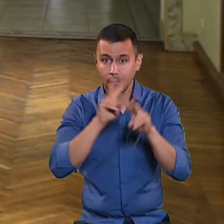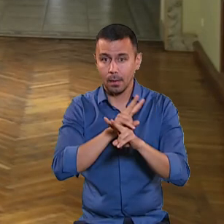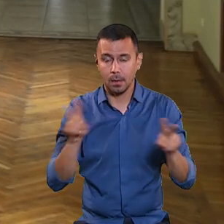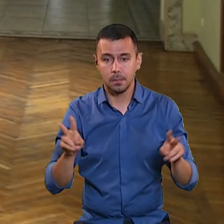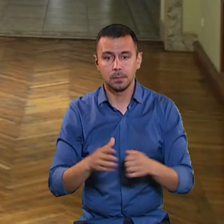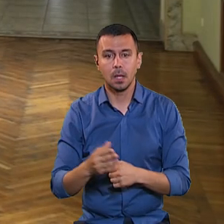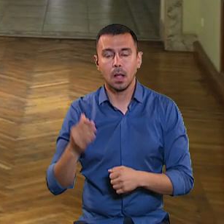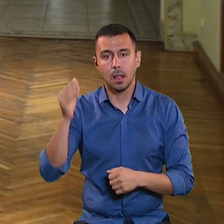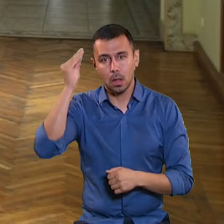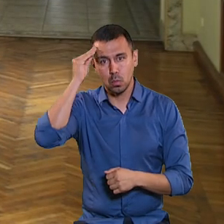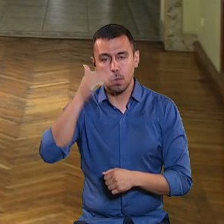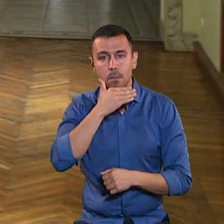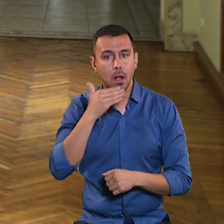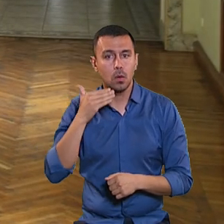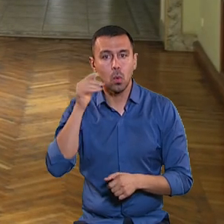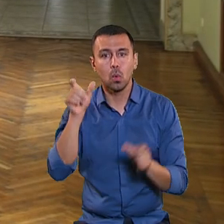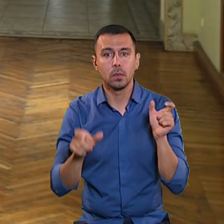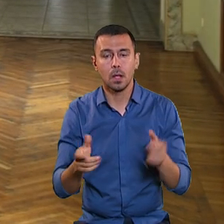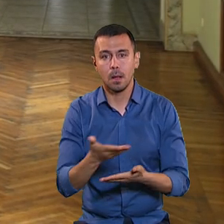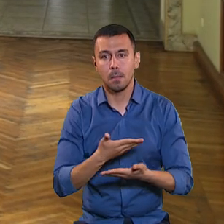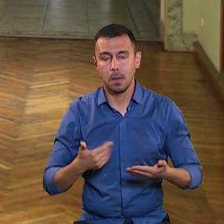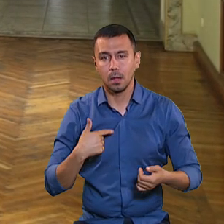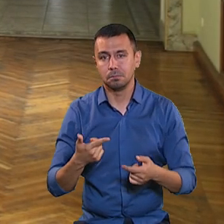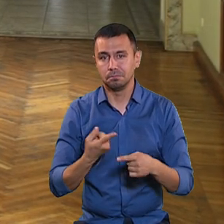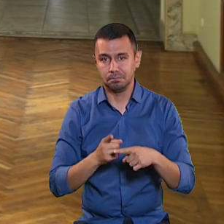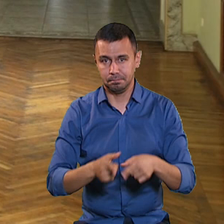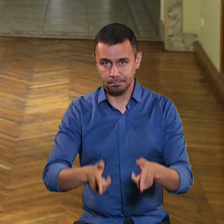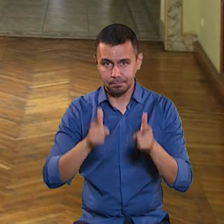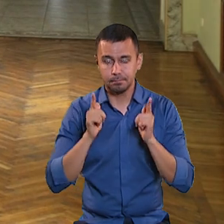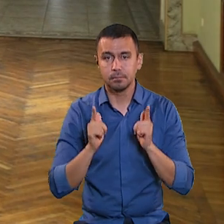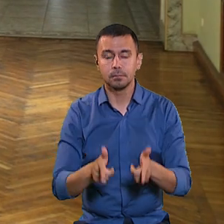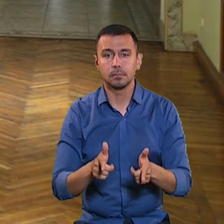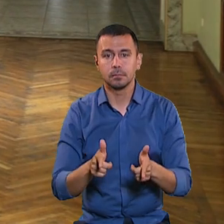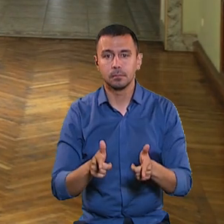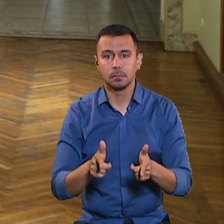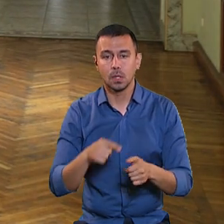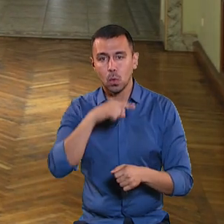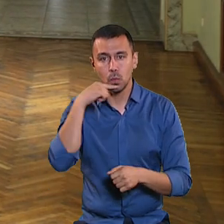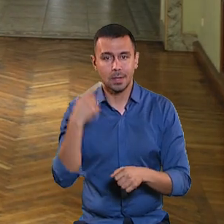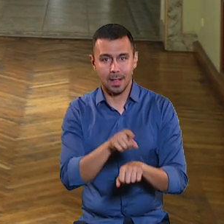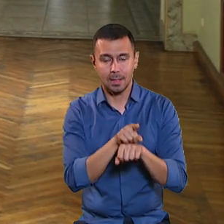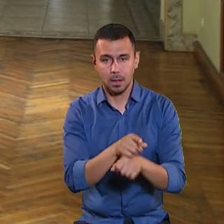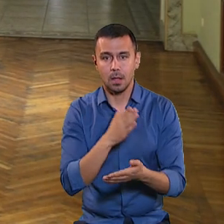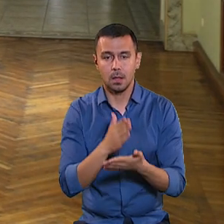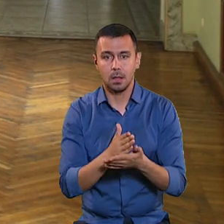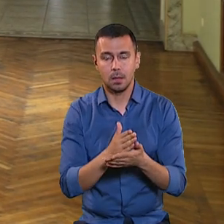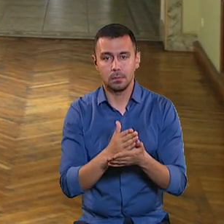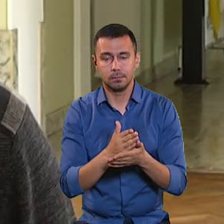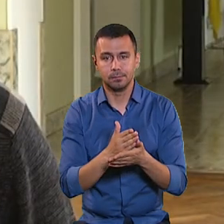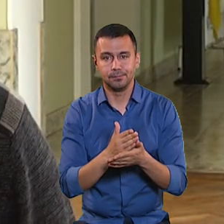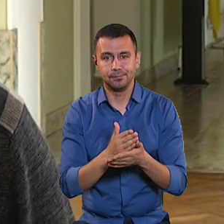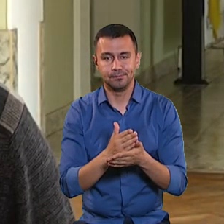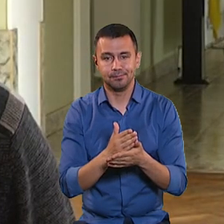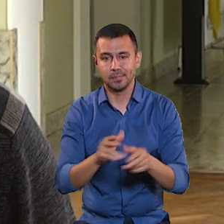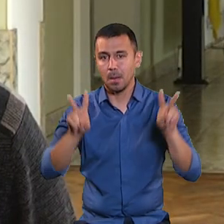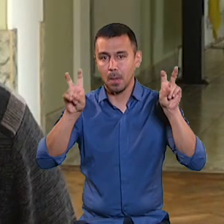на думку багатьох людей Ну і власне Я з цим згоден е російські танки є маркером окупанта